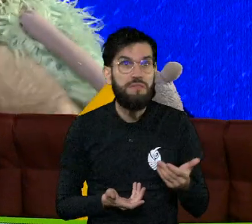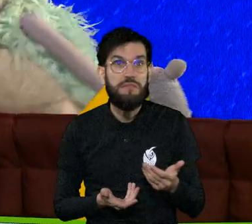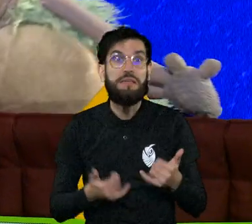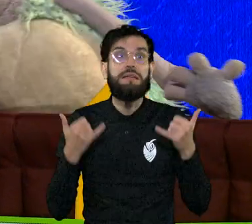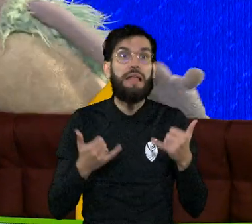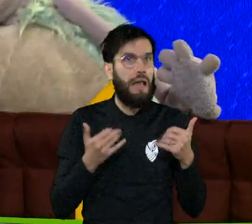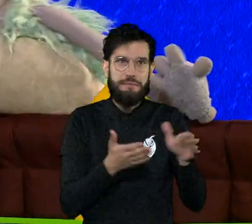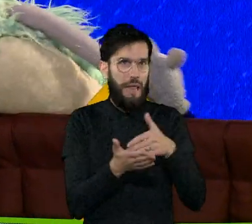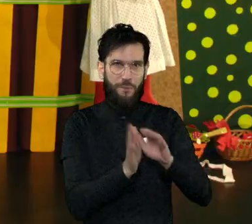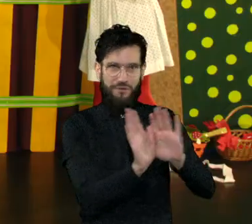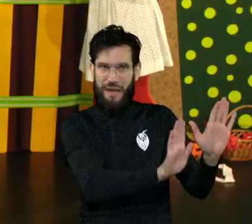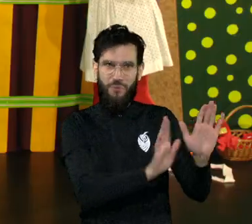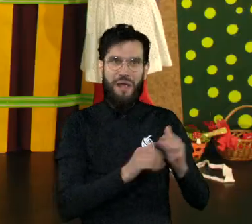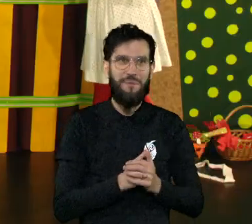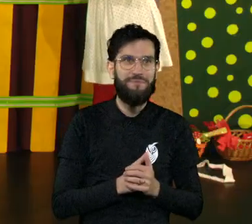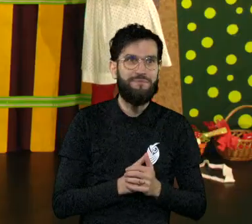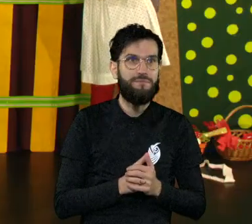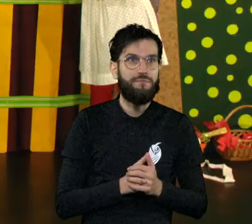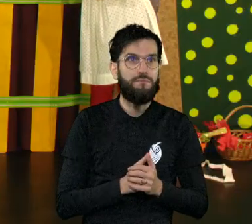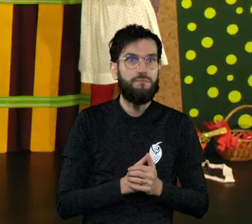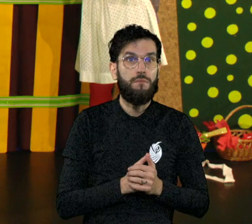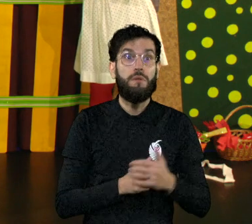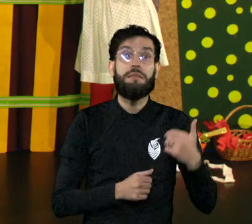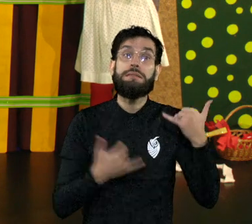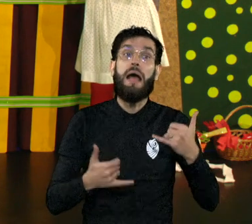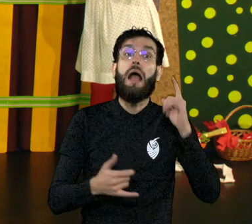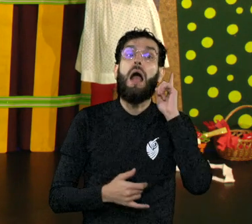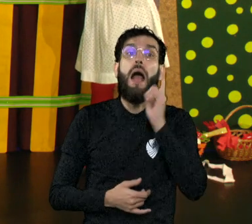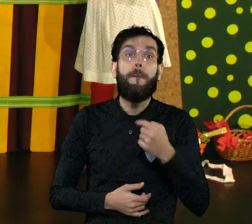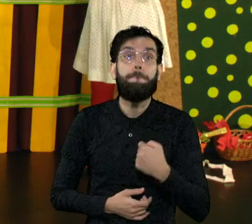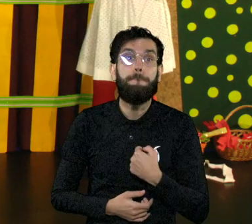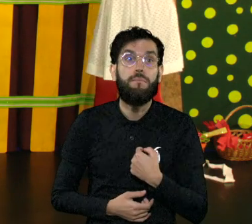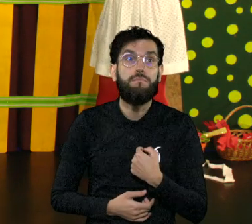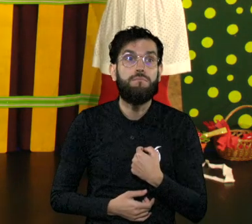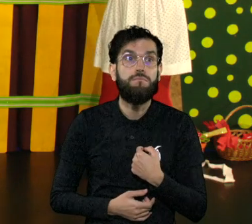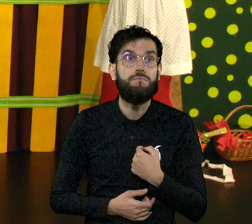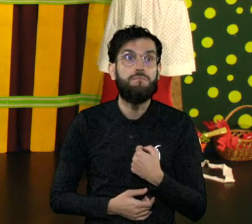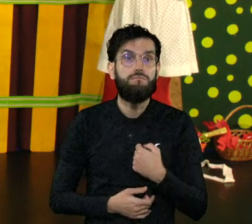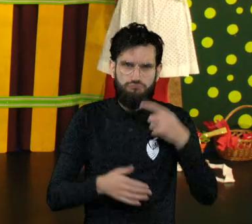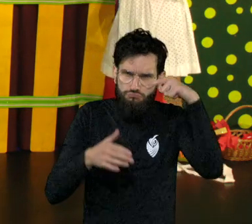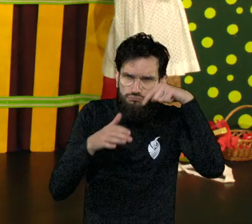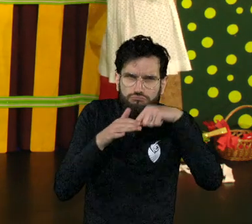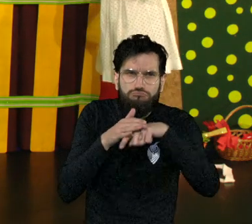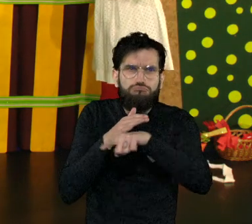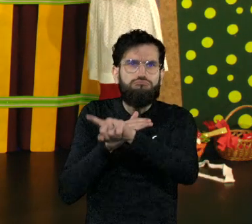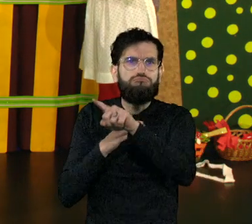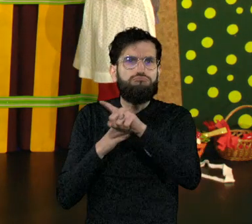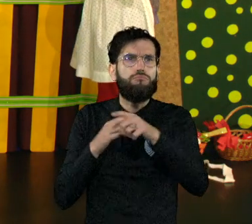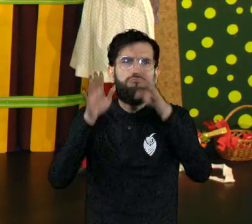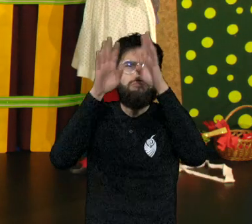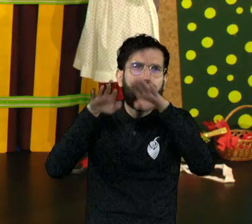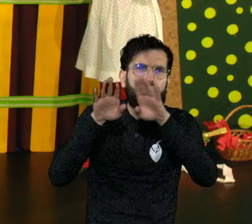teraz vyberieme. Viete kam? Kam? Do džungle. Kamoši,